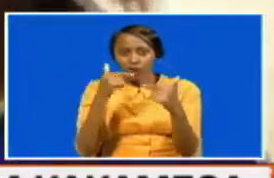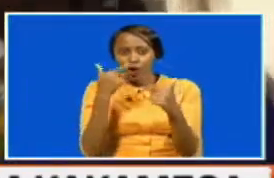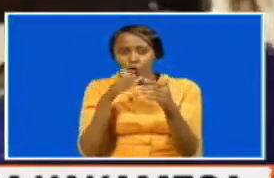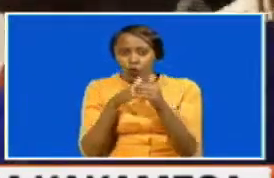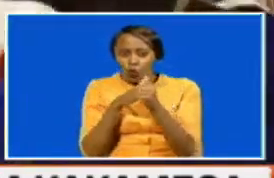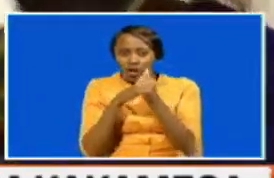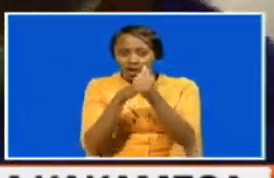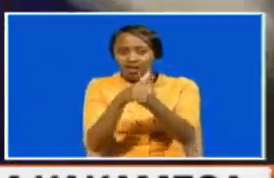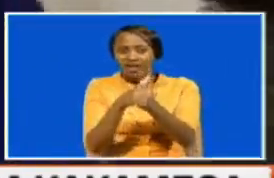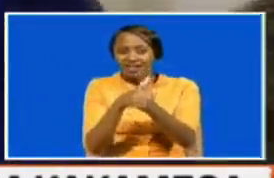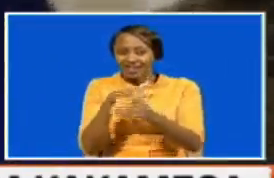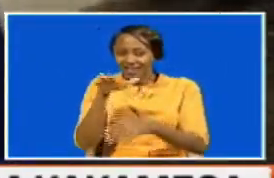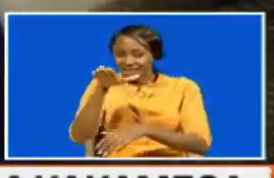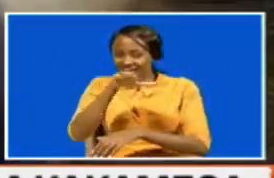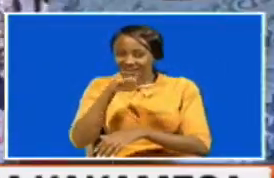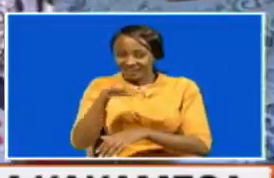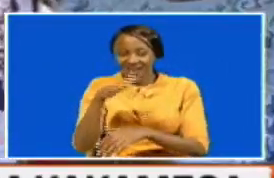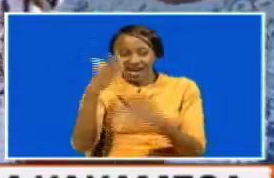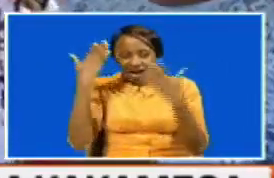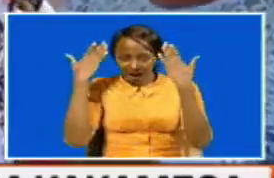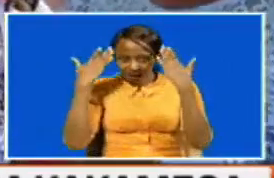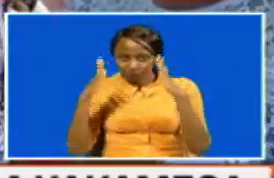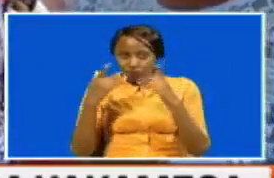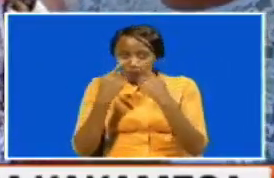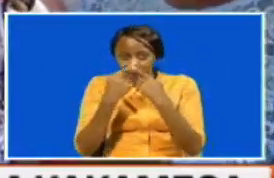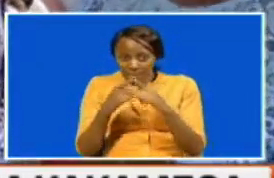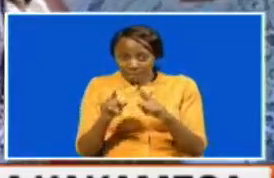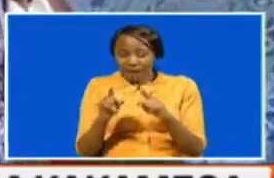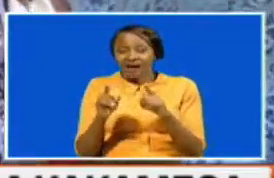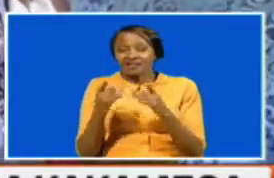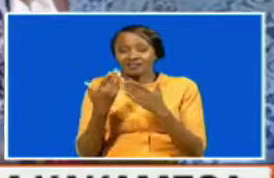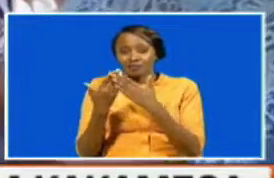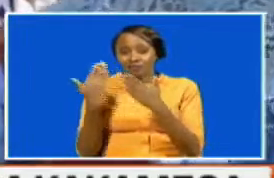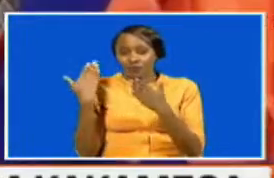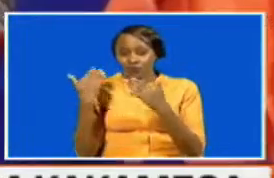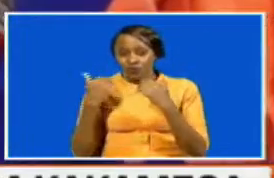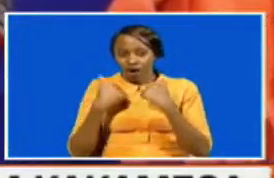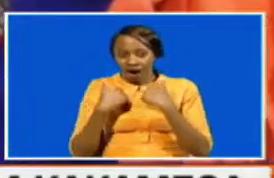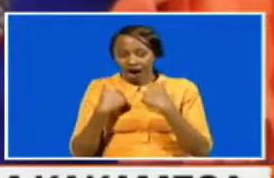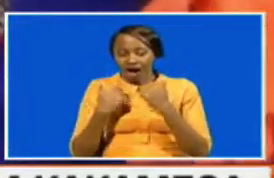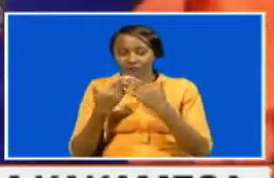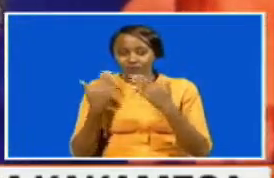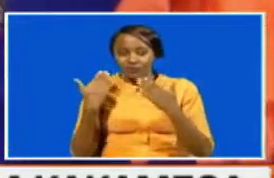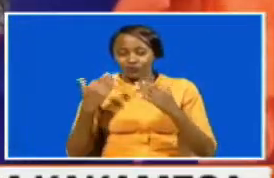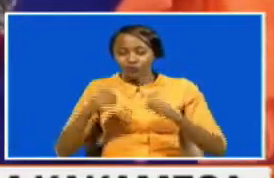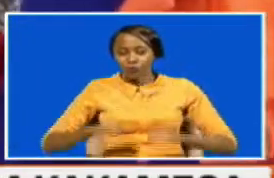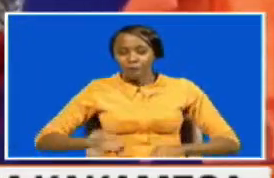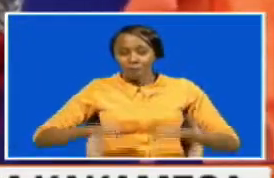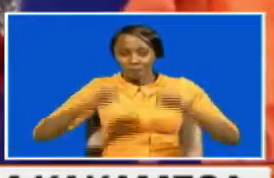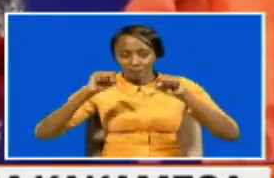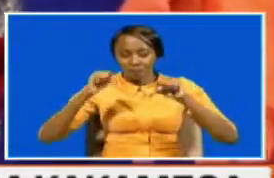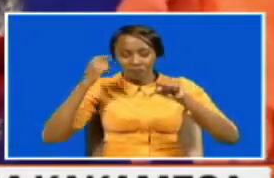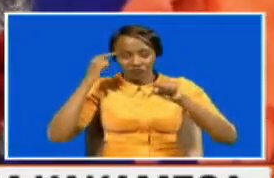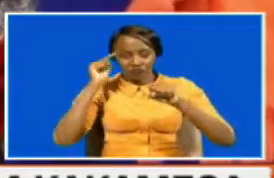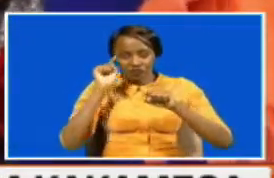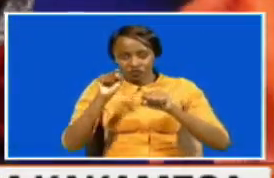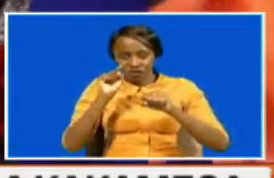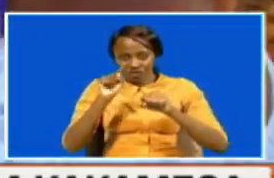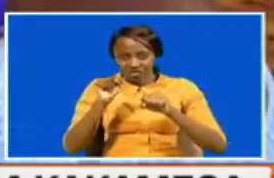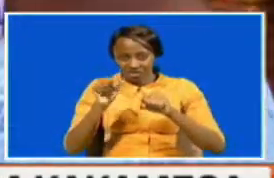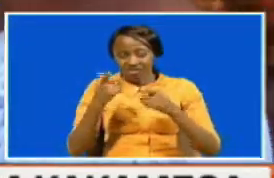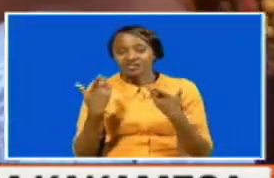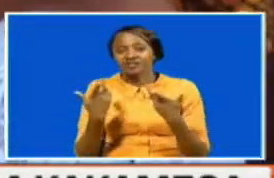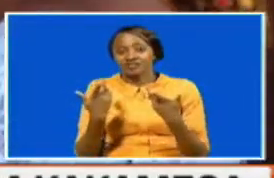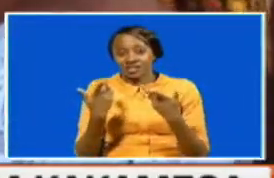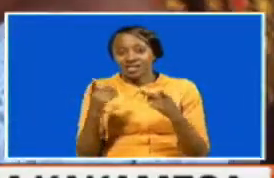katika kaunti hiyo unazidi kutokota. Ijumaa aliyekuwa mwenyekiti wa ODM katika kaunti hiyo Moffat Mandela, akiwa pamoja